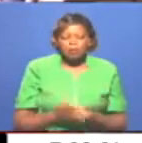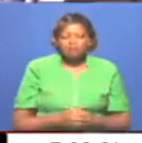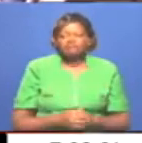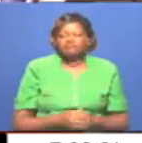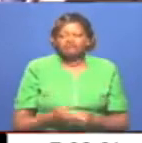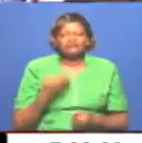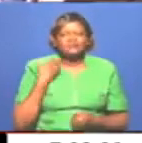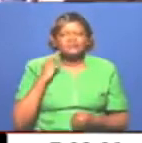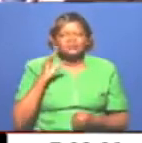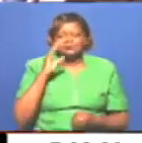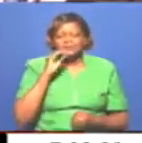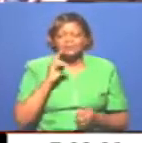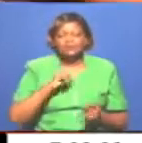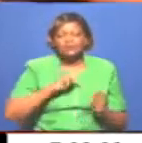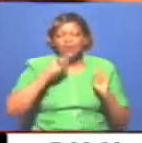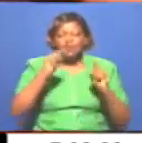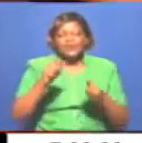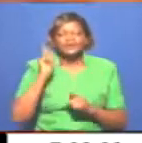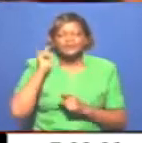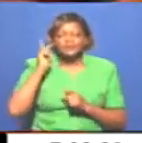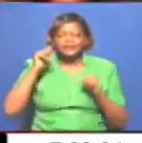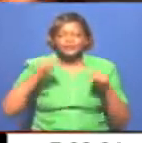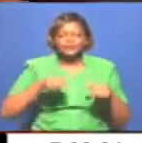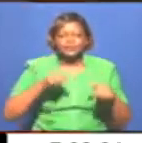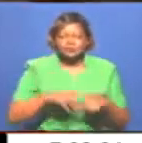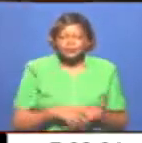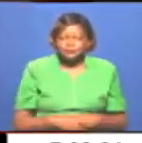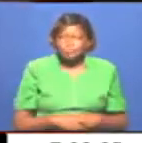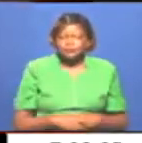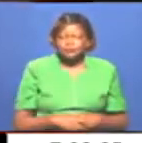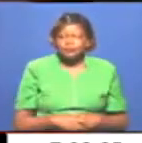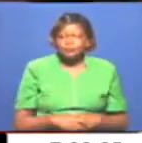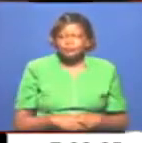makuu ya DCI mjini Kisii leo.